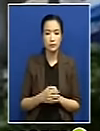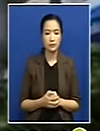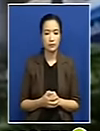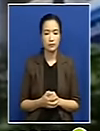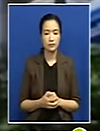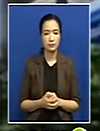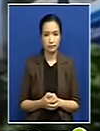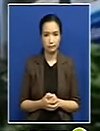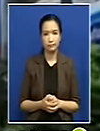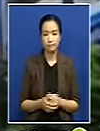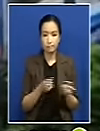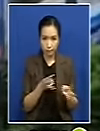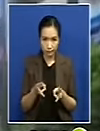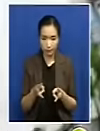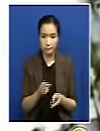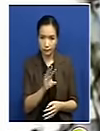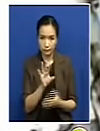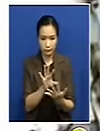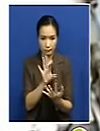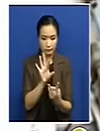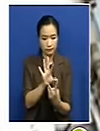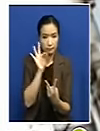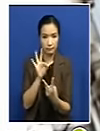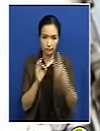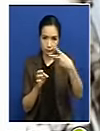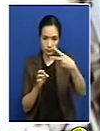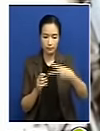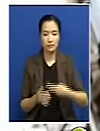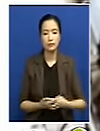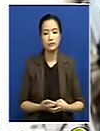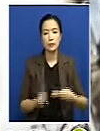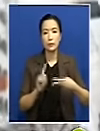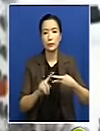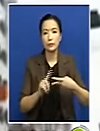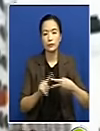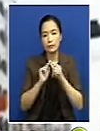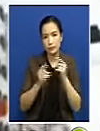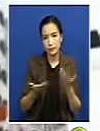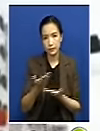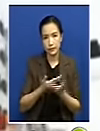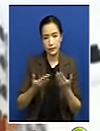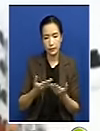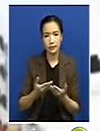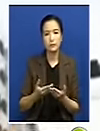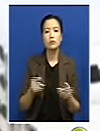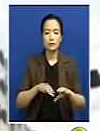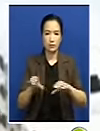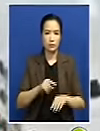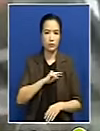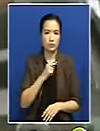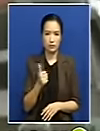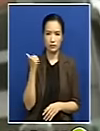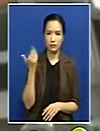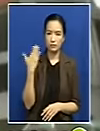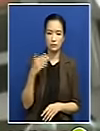มีอยู่2ทางเลือกหลักๆนะครับอย่างที่เคยนำเสนอข่าวกันไปก่อนหน้านี้1เจรจากับคนที่เดินรถเดิมซึ่งคน